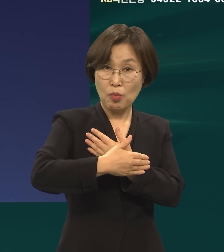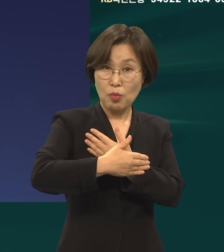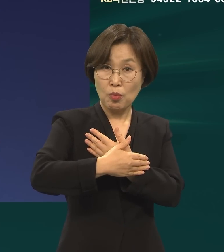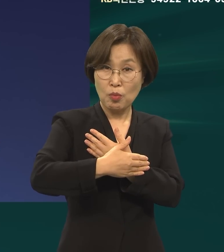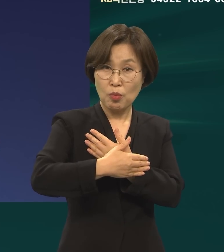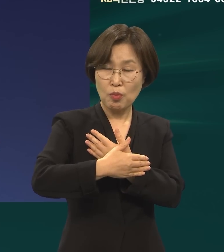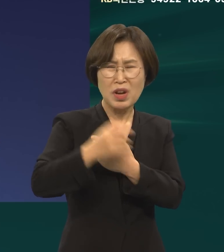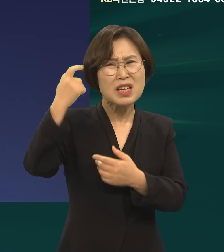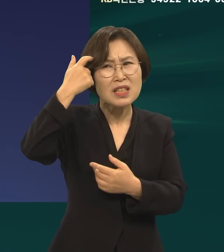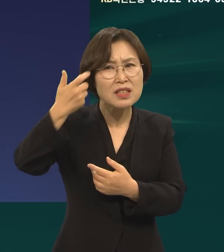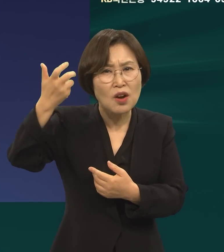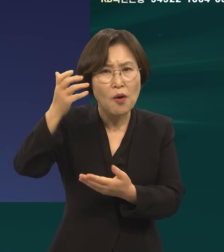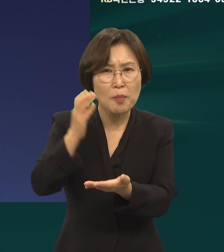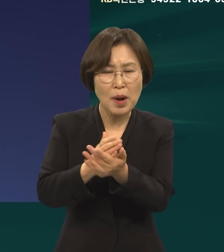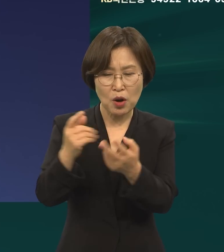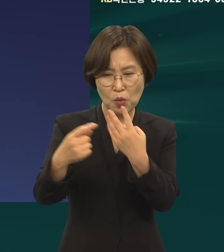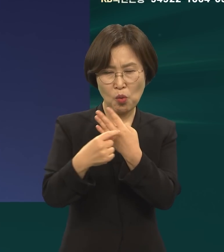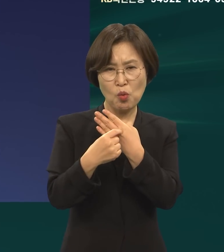너무 영으로 생각하지 말고 육으로.